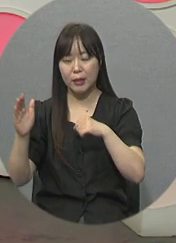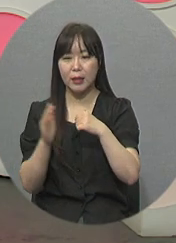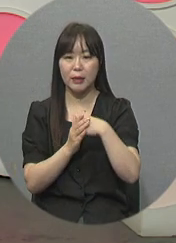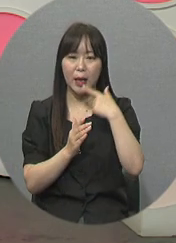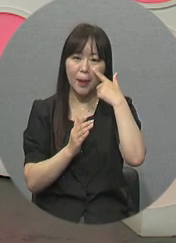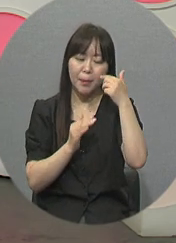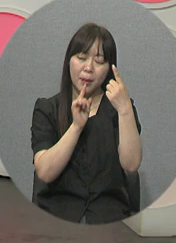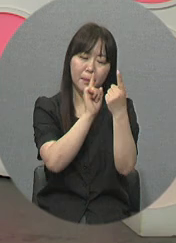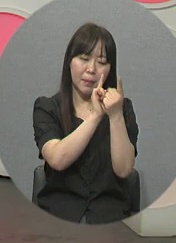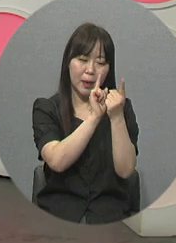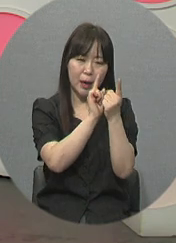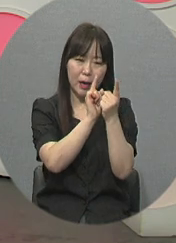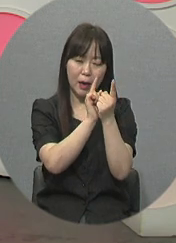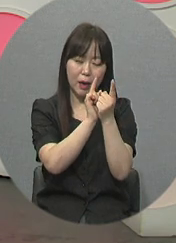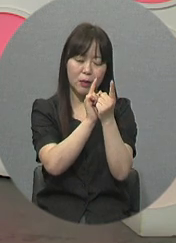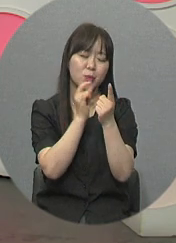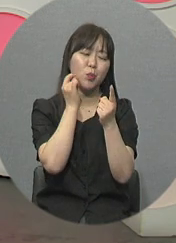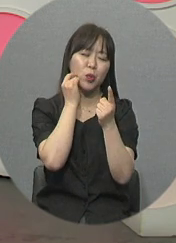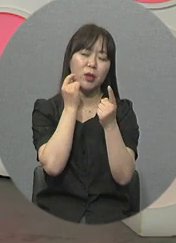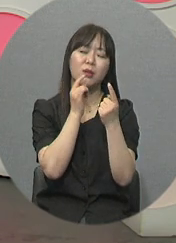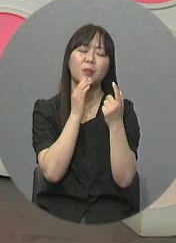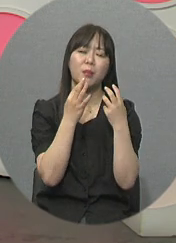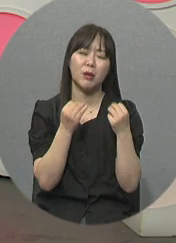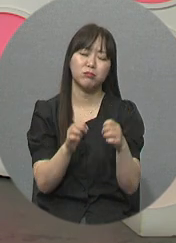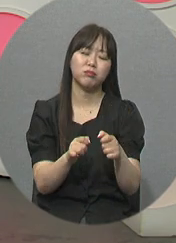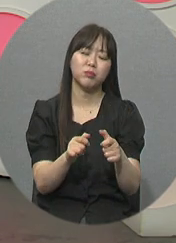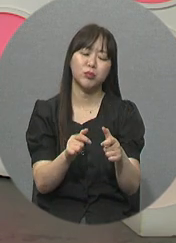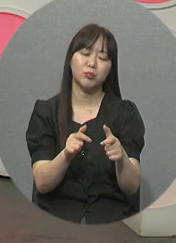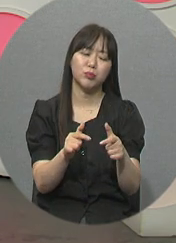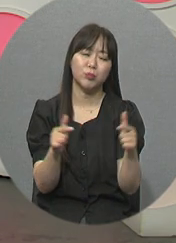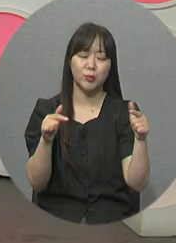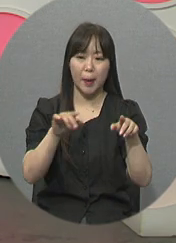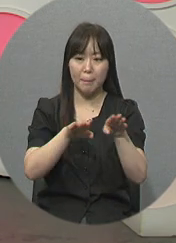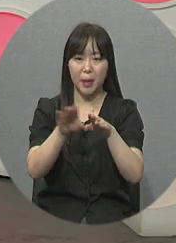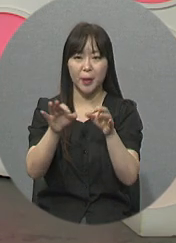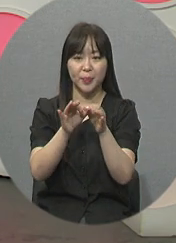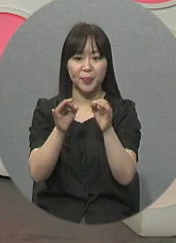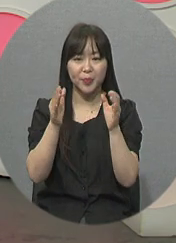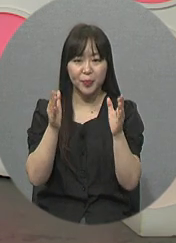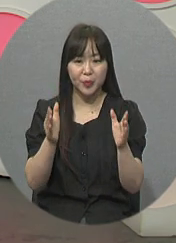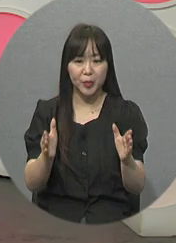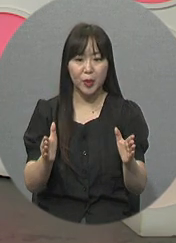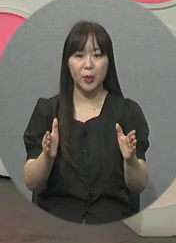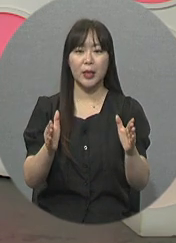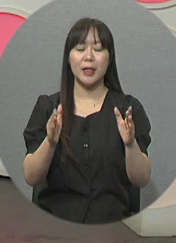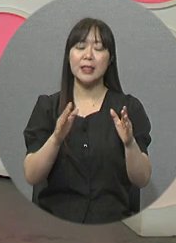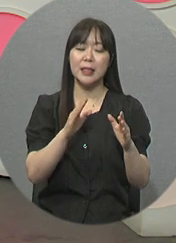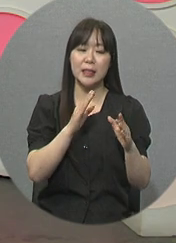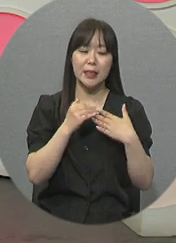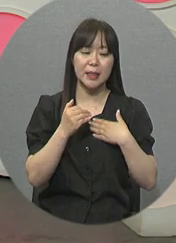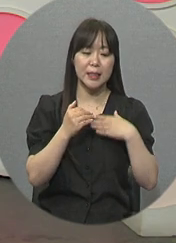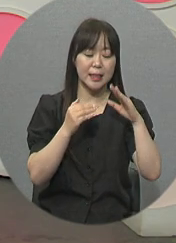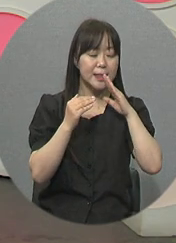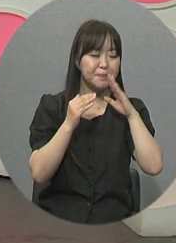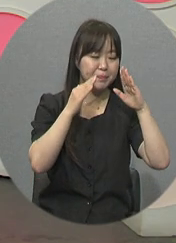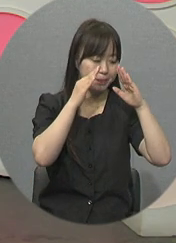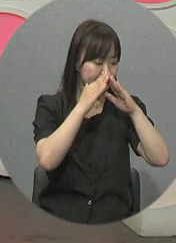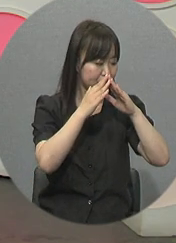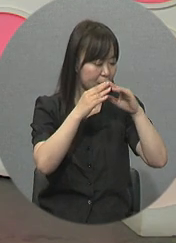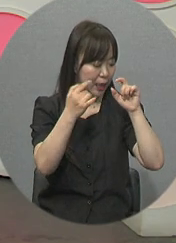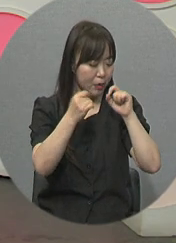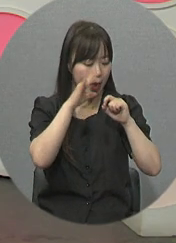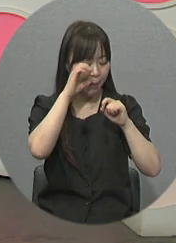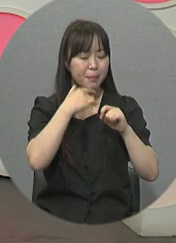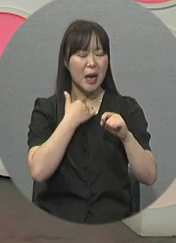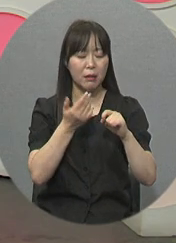아빠와 만나지 못하는 날이 많아졌고 방학 동안 본가 근처에서 아르바이트를 했지만